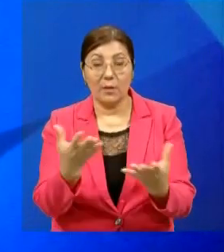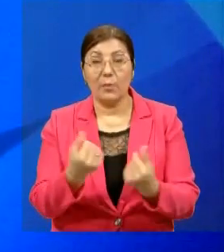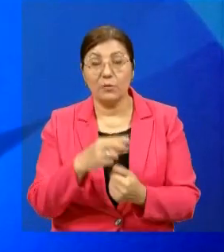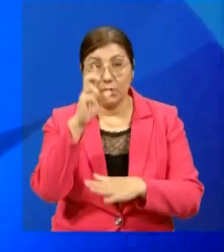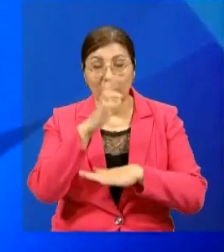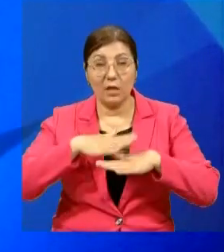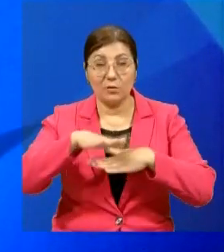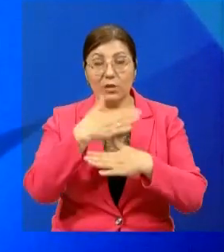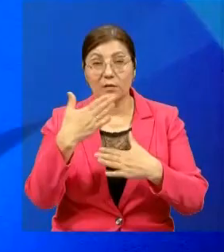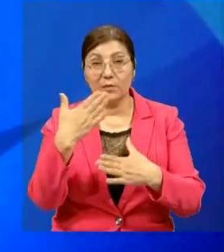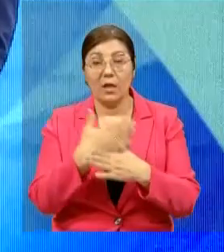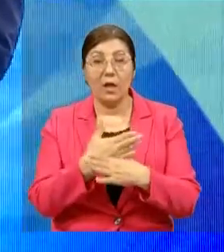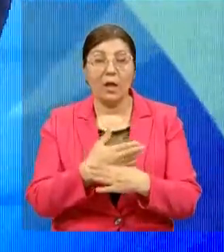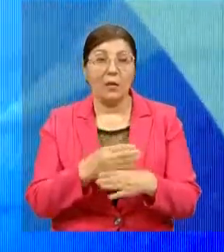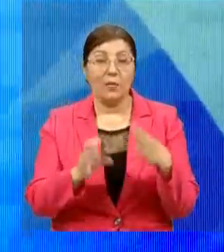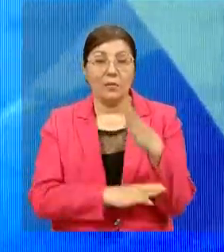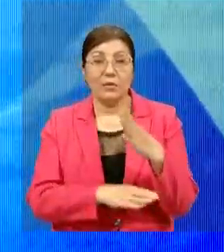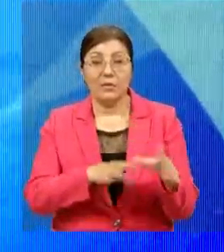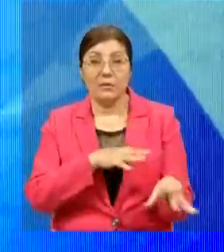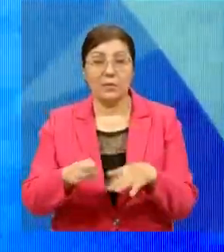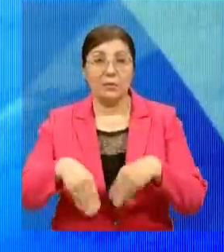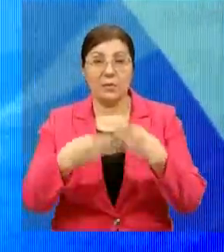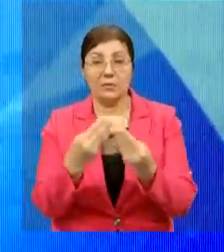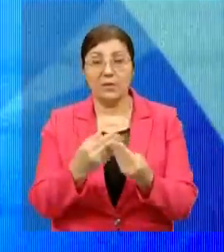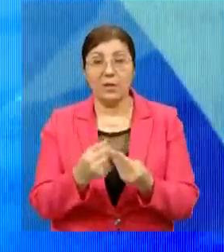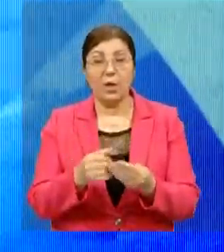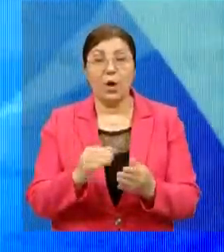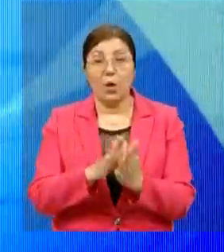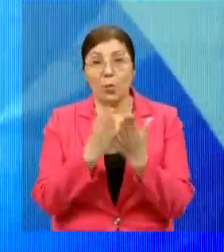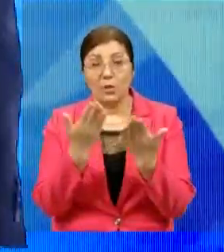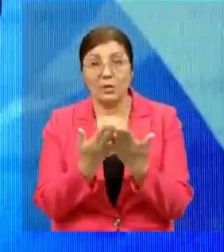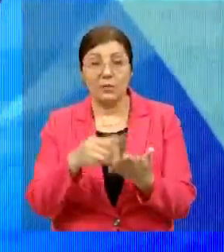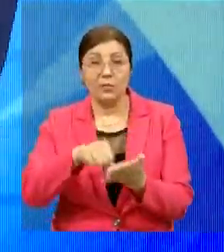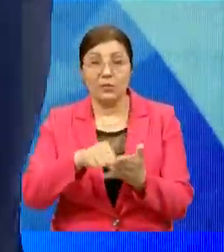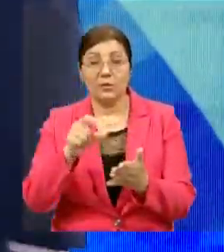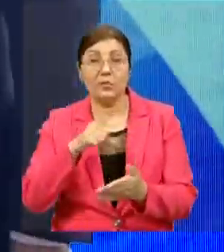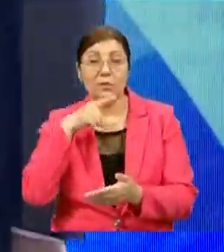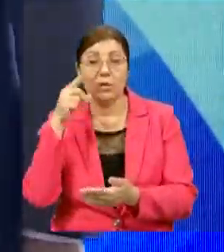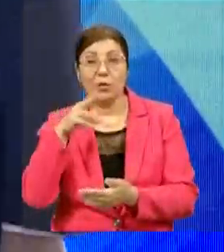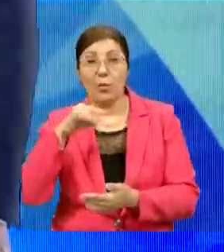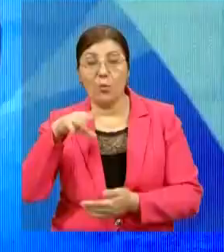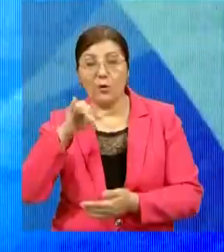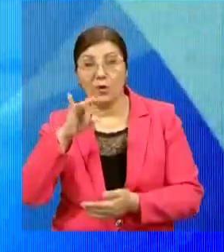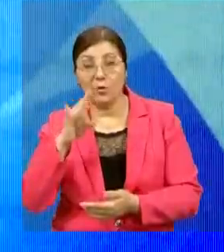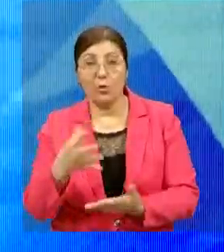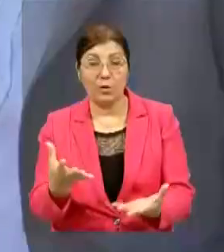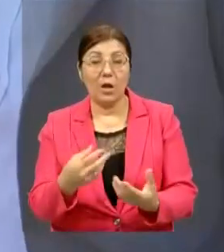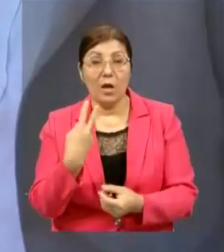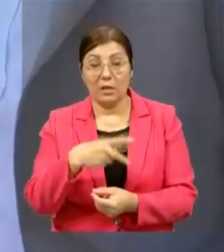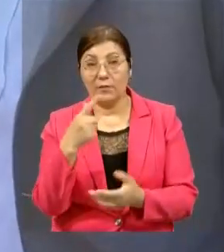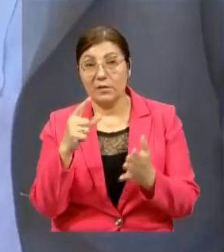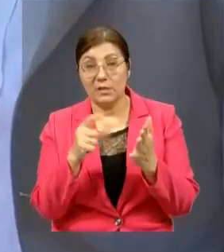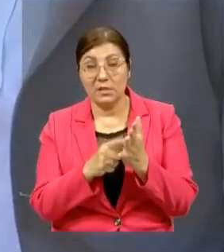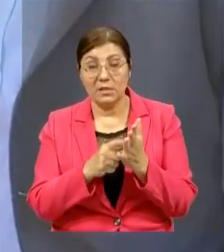услуг в завершении мероприятия состоялось вручение удостоверения участников проекта зелёный коридор их получили 27 представителей бизнеса которые планируют